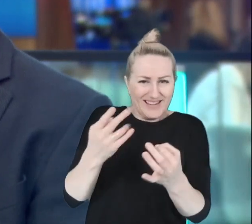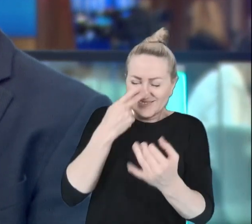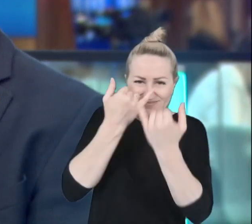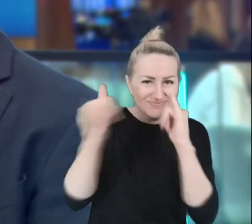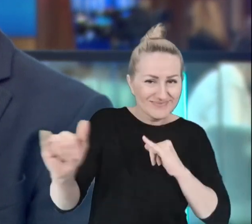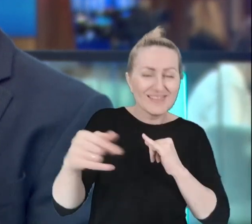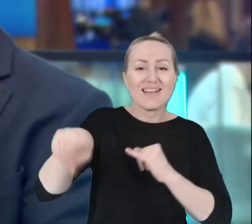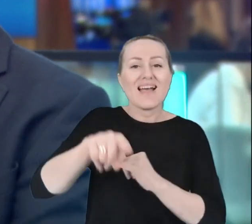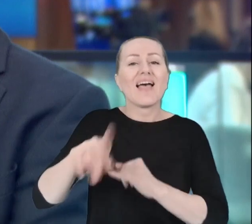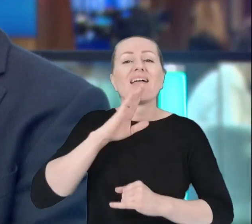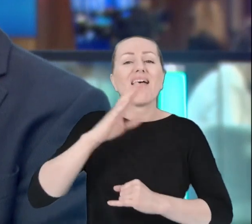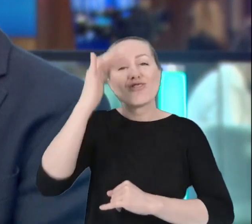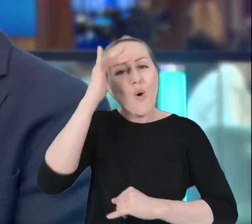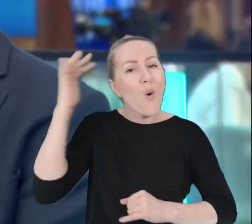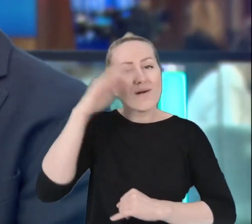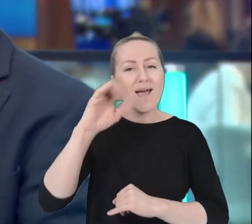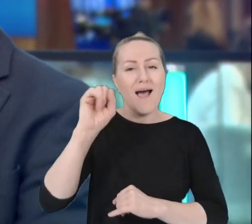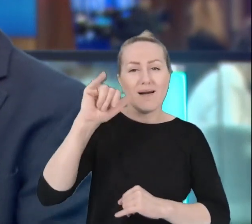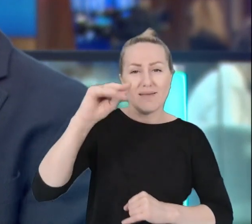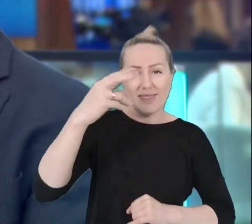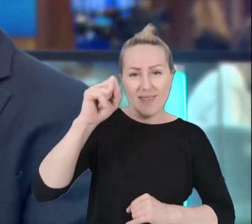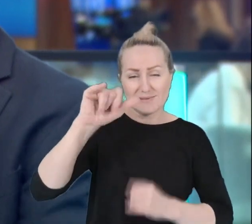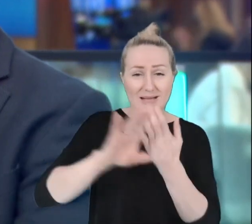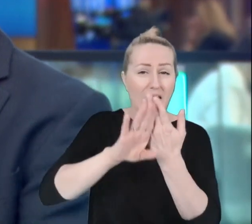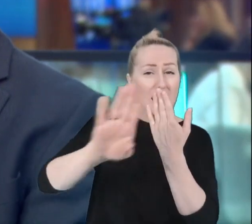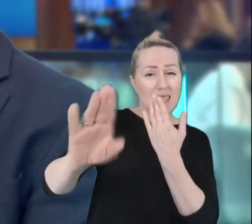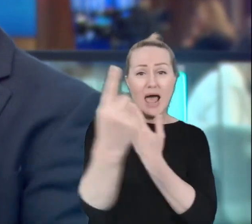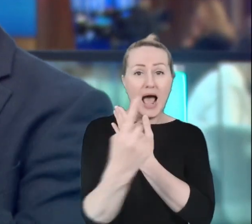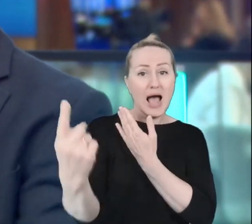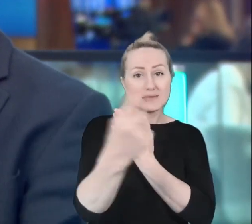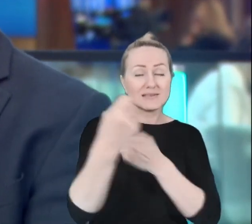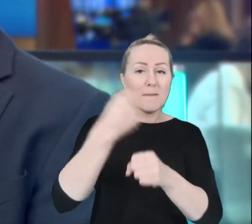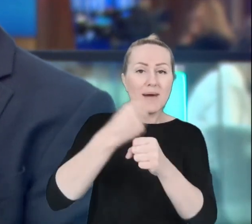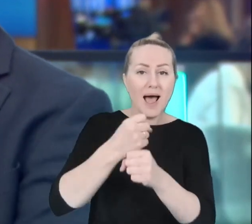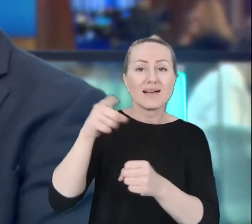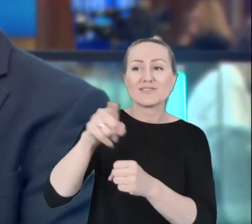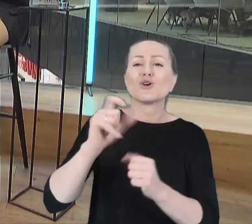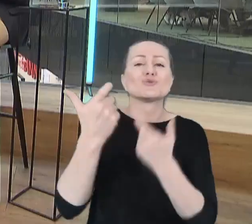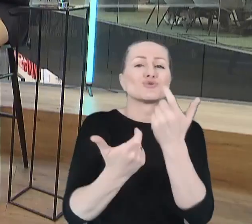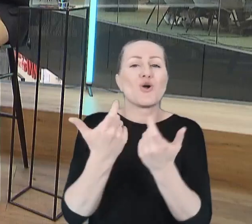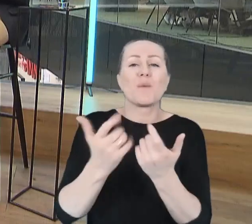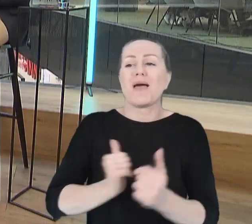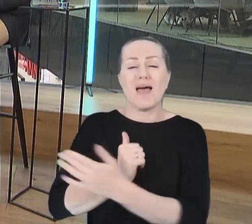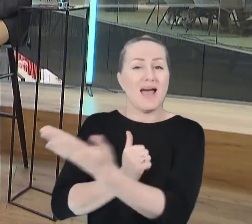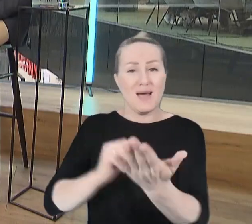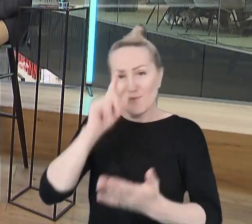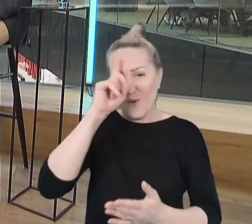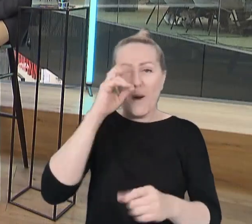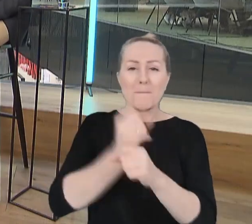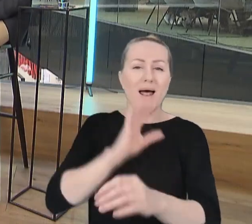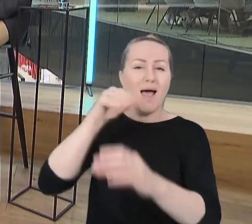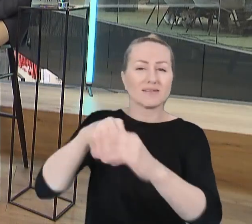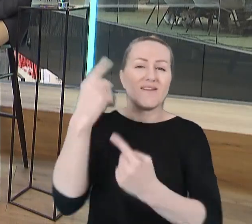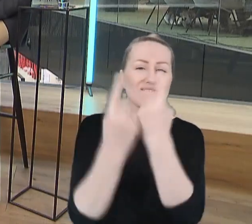alienacji pracy. On się zastanawiał nad tym właśnie, co zrobić, żeby ludzie pracujący w tych fabrykach monotonnie, nieporównanie być może bardziej monotonnie